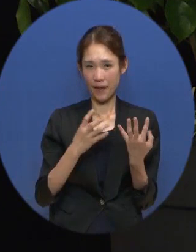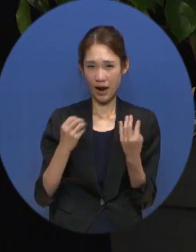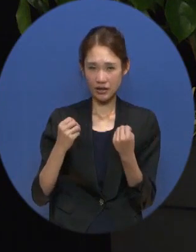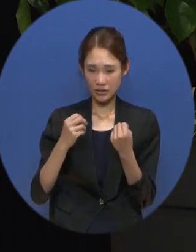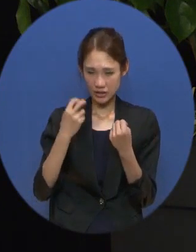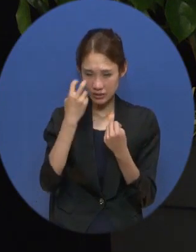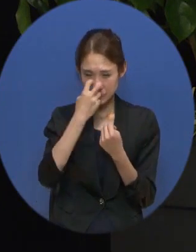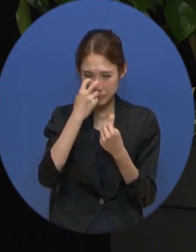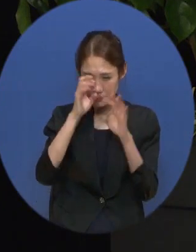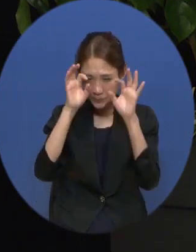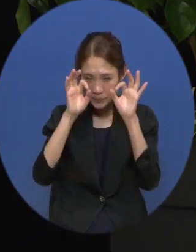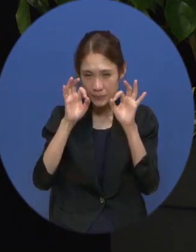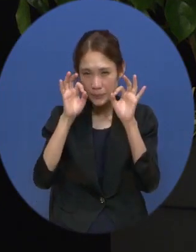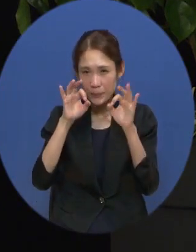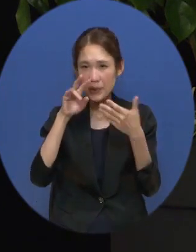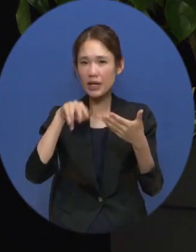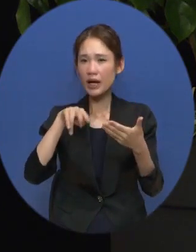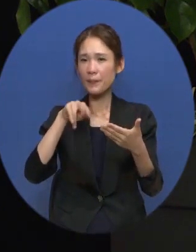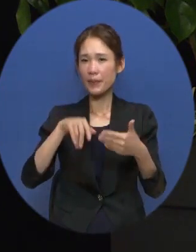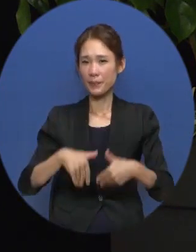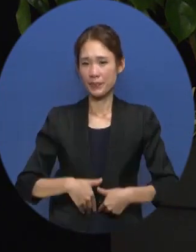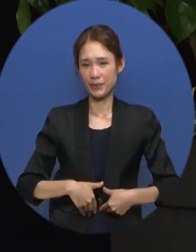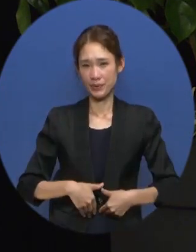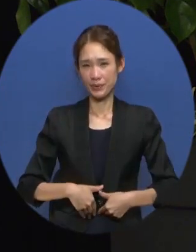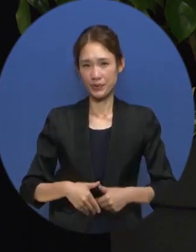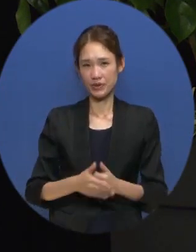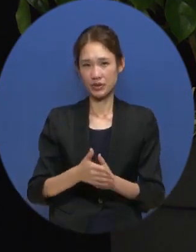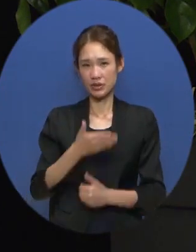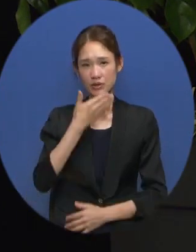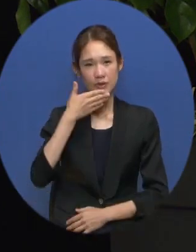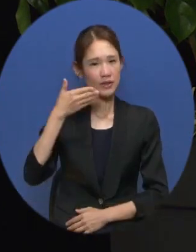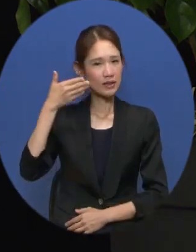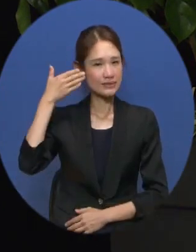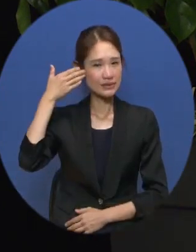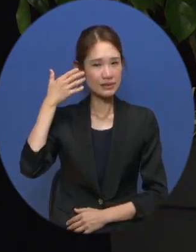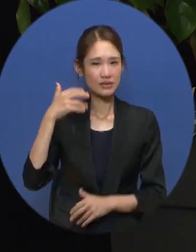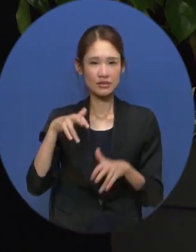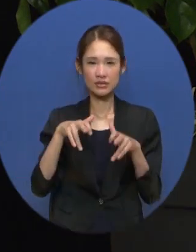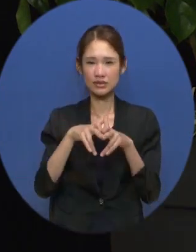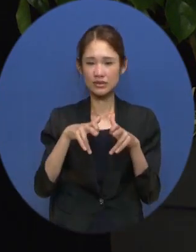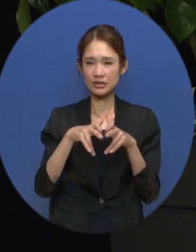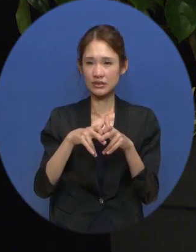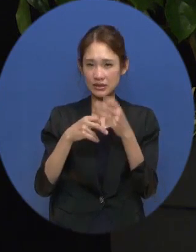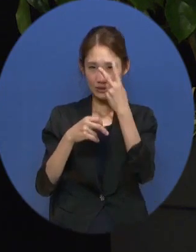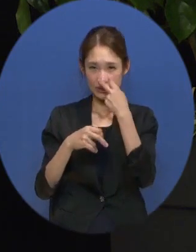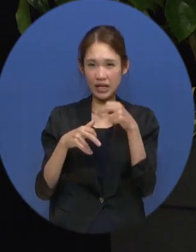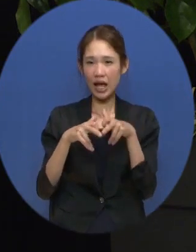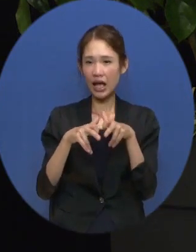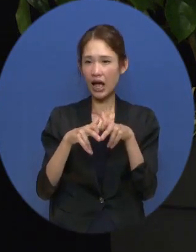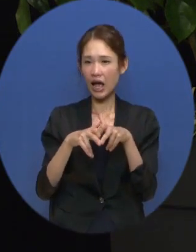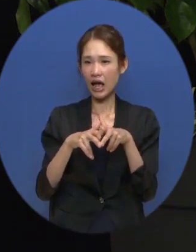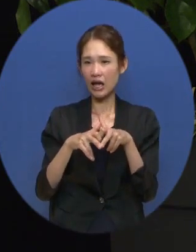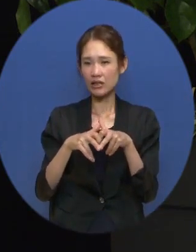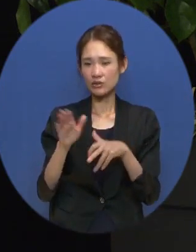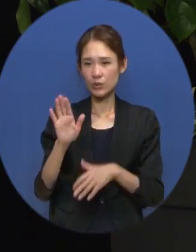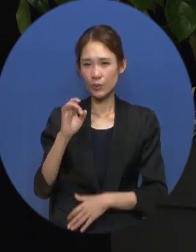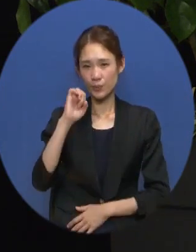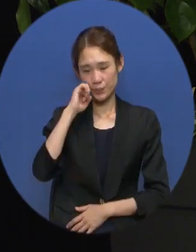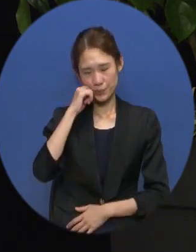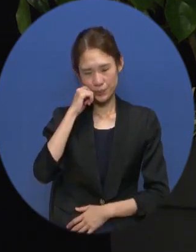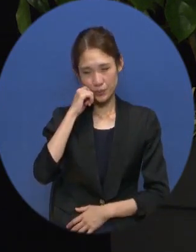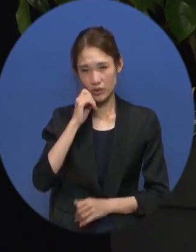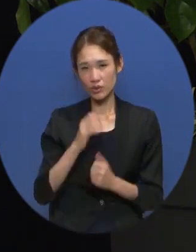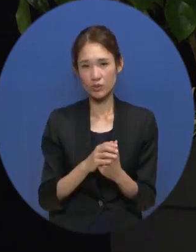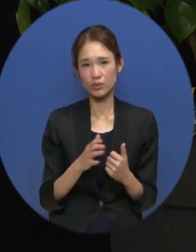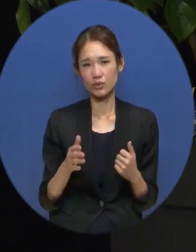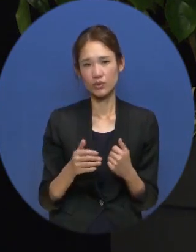되는 거기 때문에 그 청각 장애인 분과 그 시각 장애인 분들은 좀 어려우실 것 같고요.